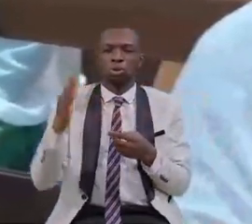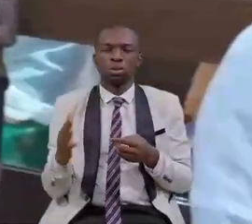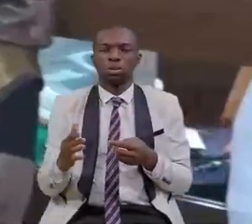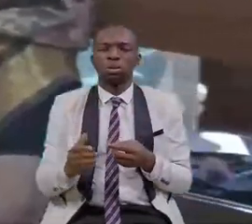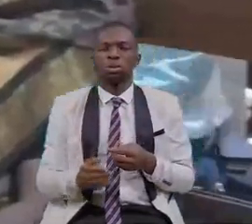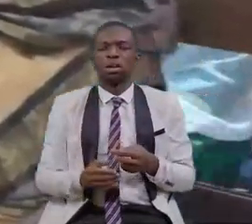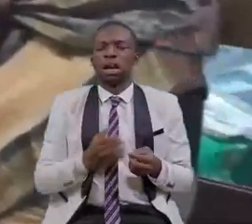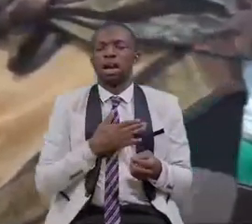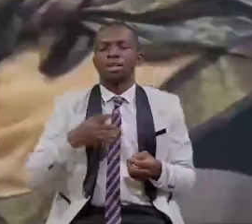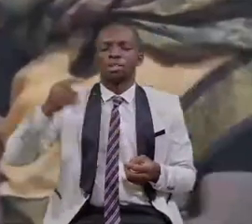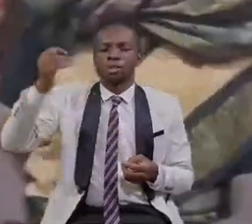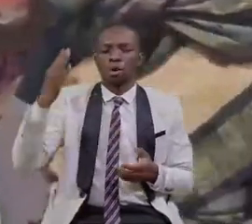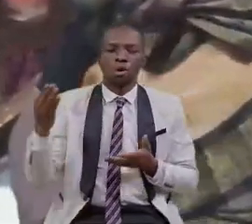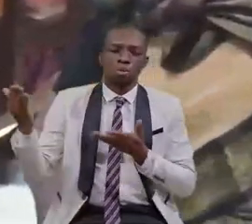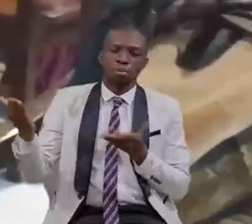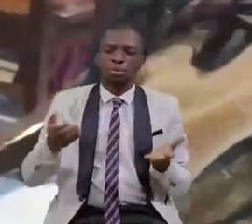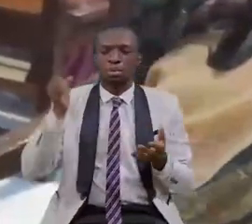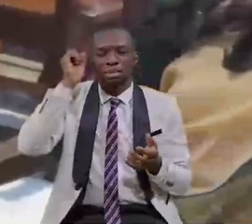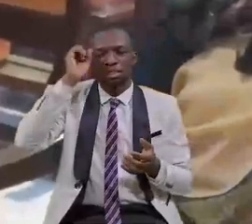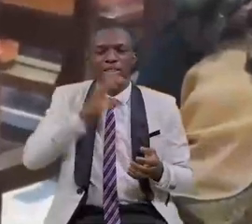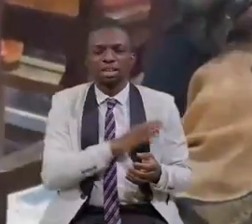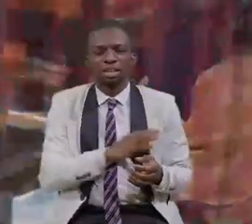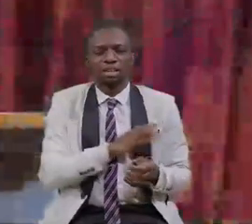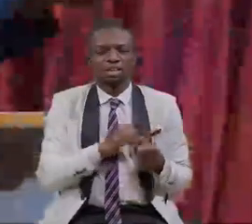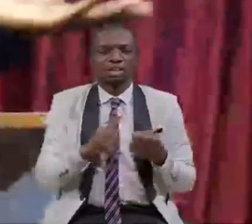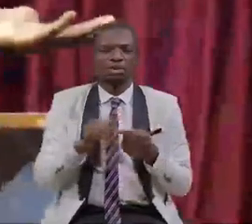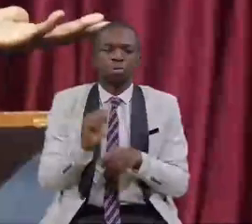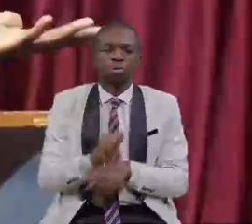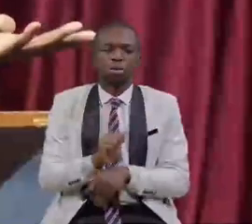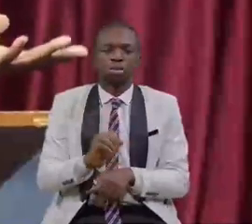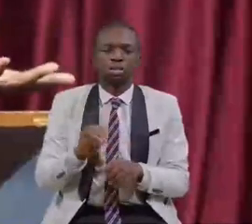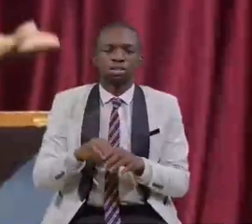le Seigneur amène sa nature à opérer en nous.